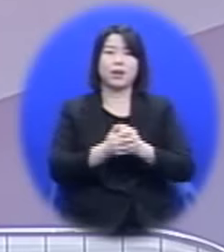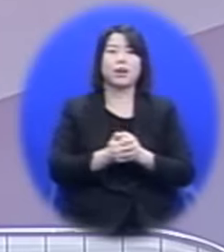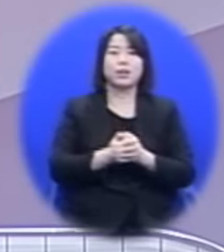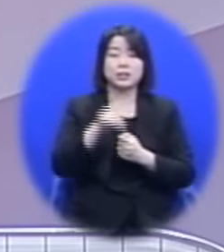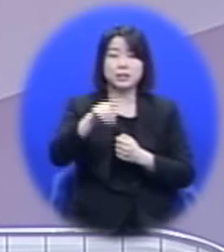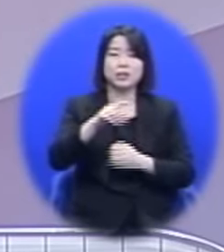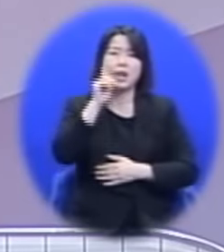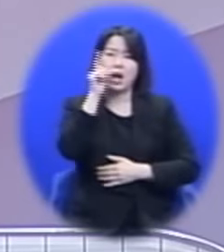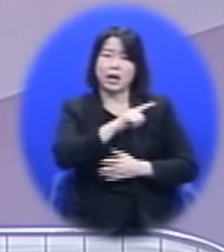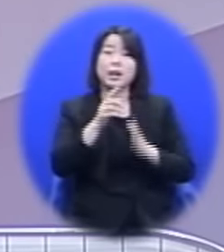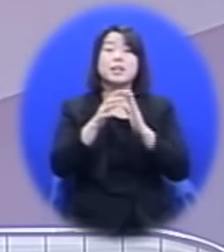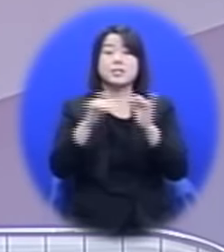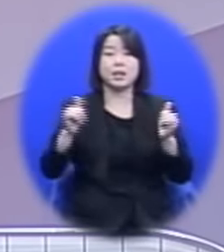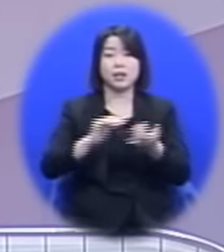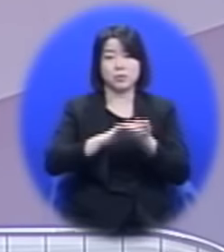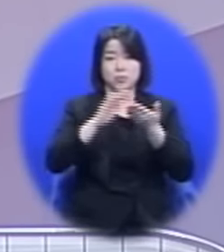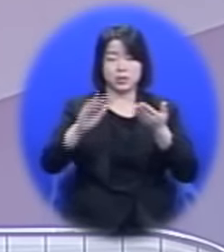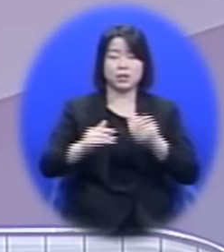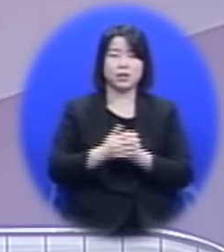그런 아주 악한 사람입니다.